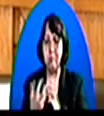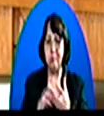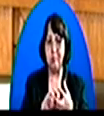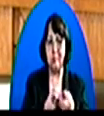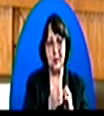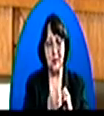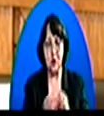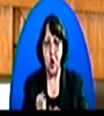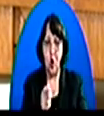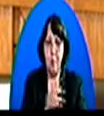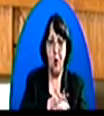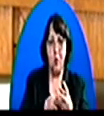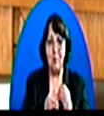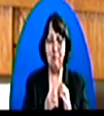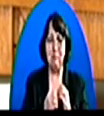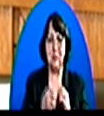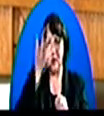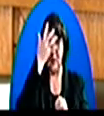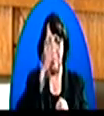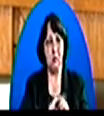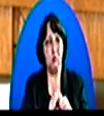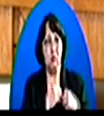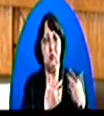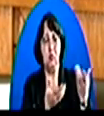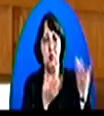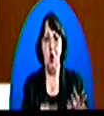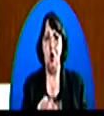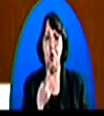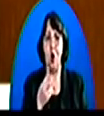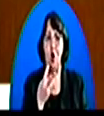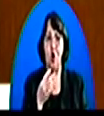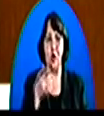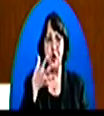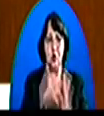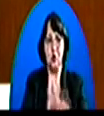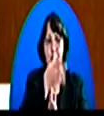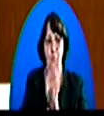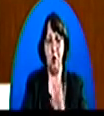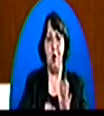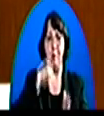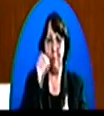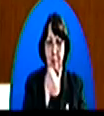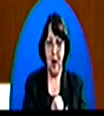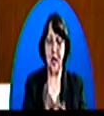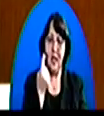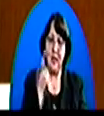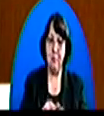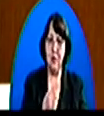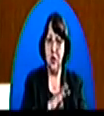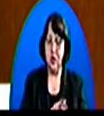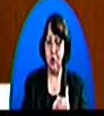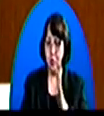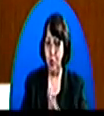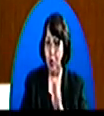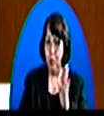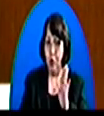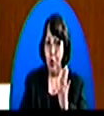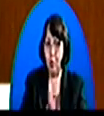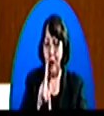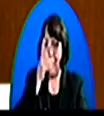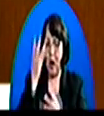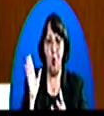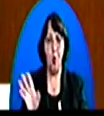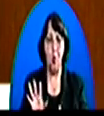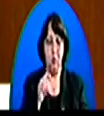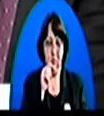засгийн газарт олгосон. Тийм учраас бол 2020 оны батлагдсан төсвөдөө багтаагаас шинээр их үсэр одоо шаардахгүйгээр зохицуулт